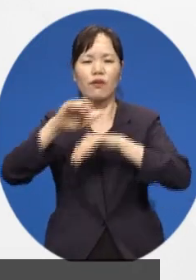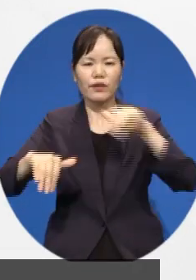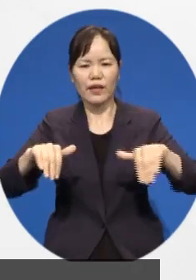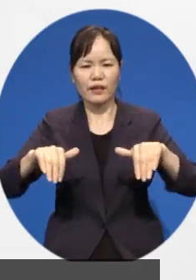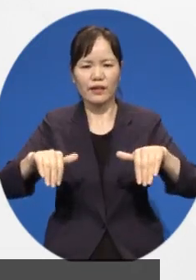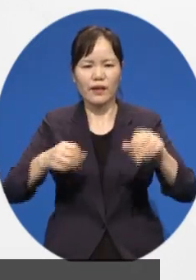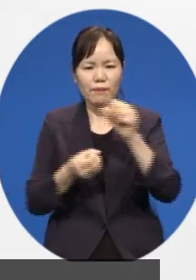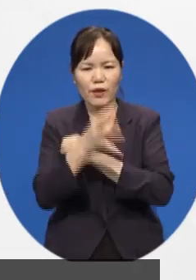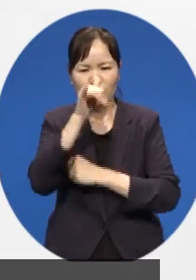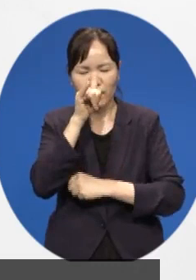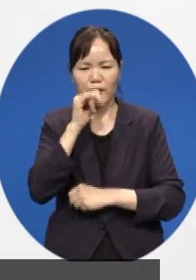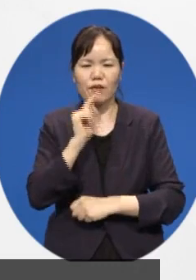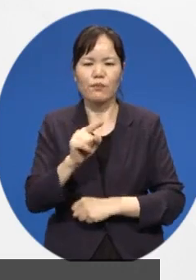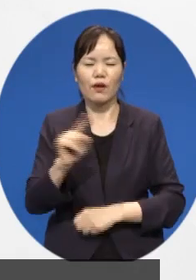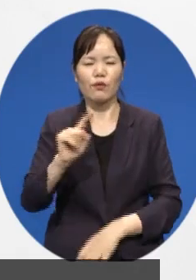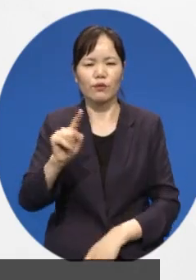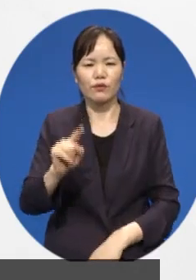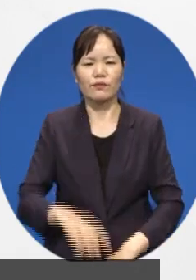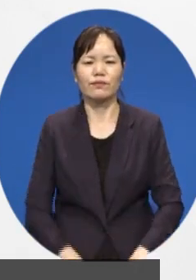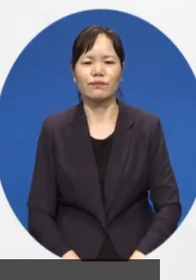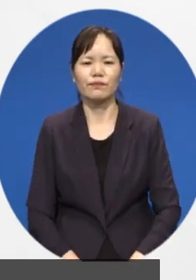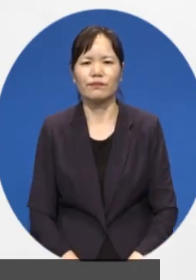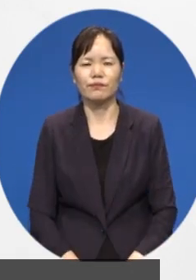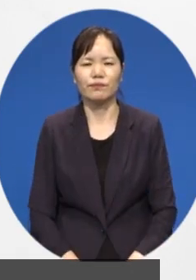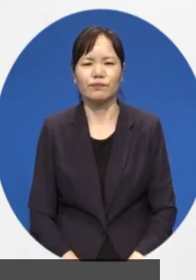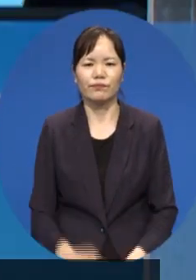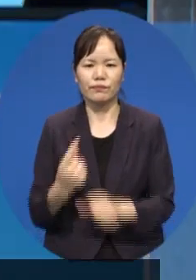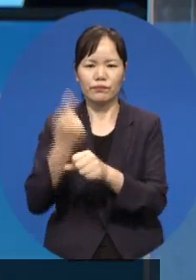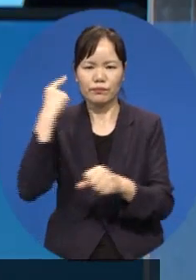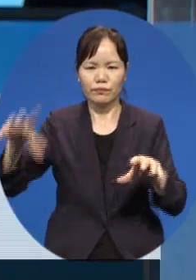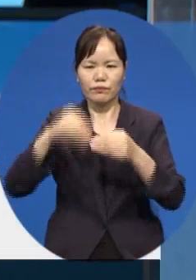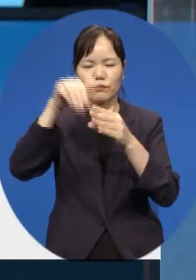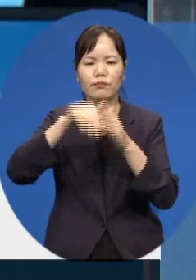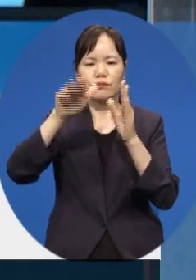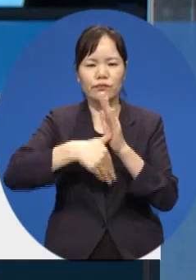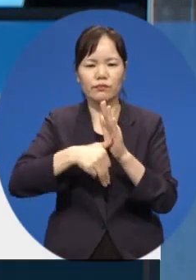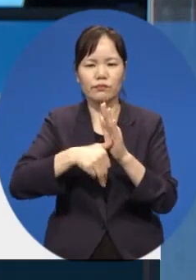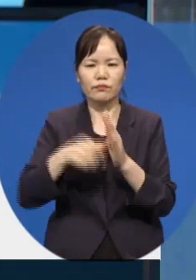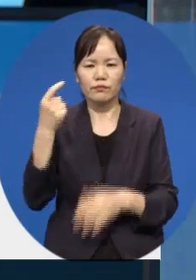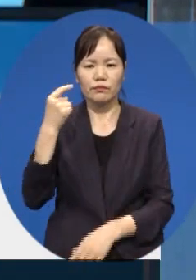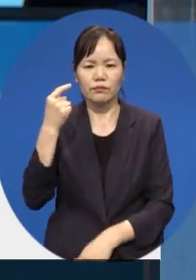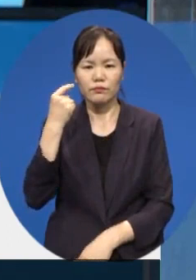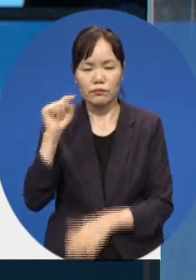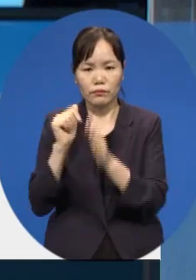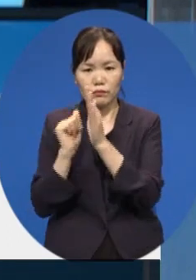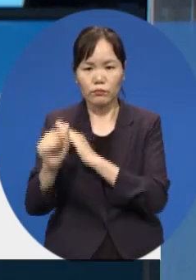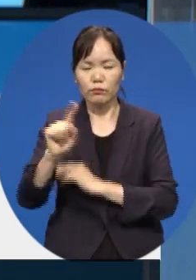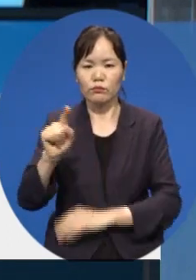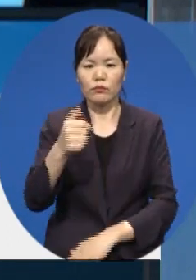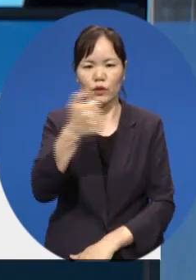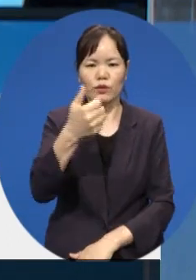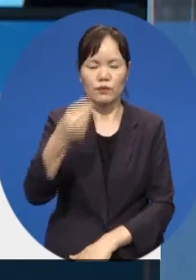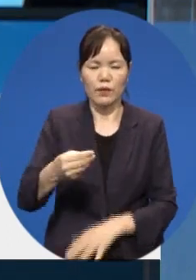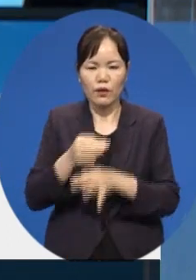이렇게 얘기를 했다고 하는데 어떻게 듣고 계십니까? 아니, 작년 총선에 황교안 대표가 뭐라 그랬습니까? 50만 원씩